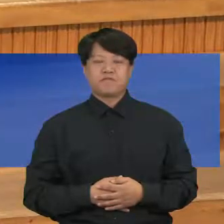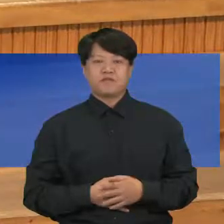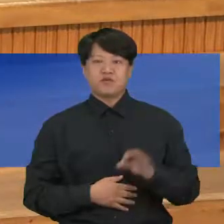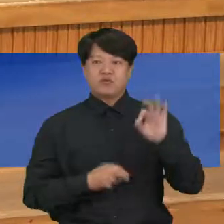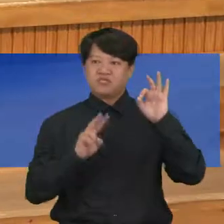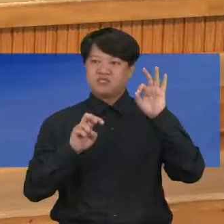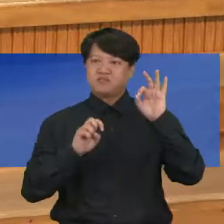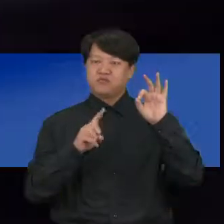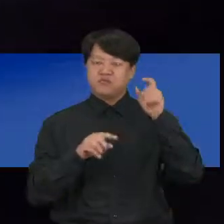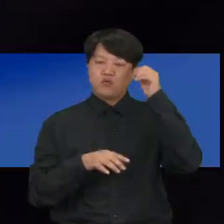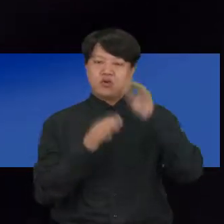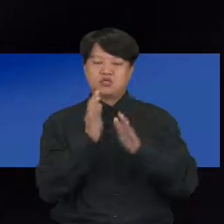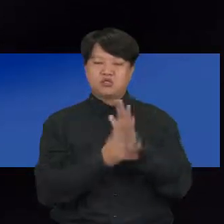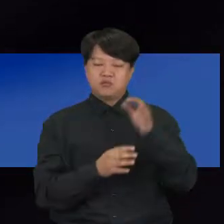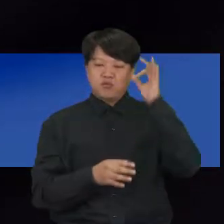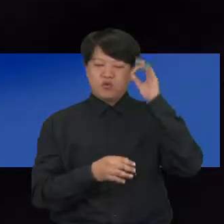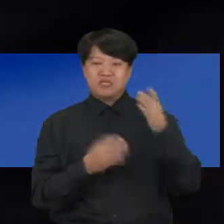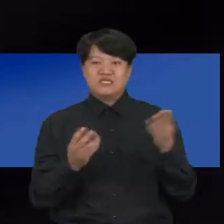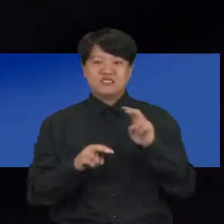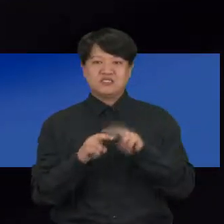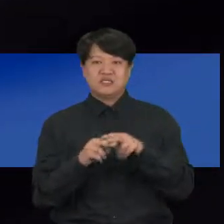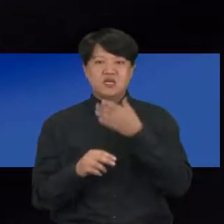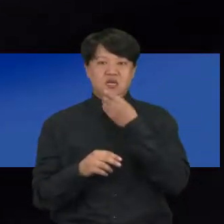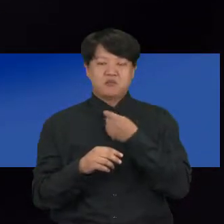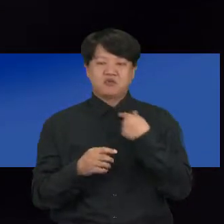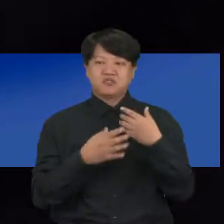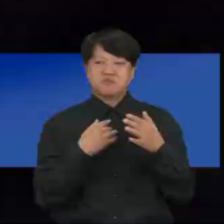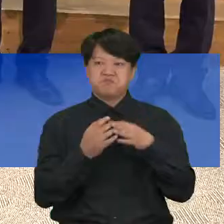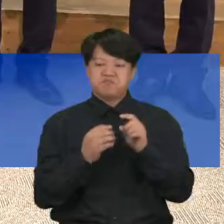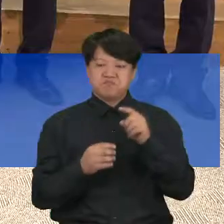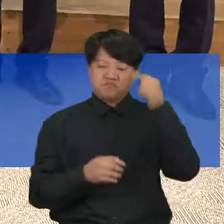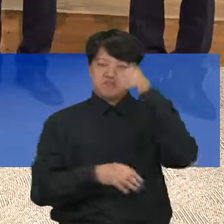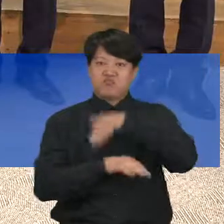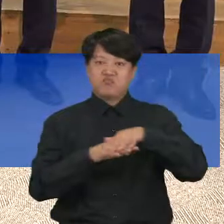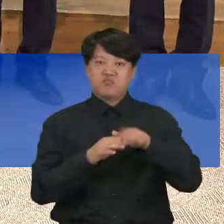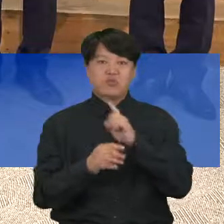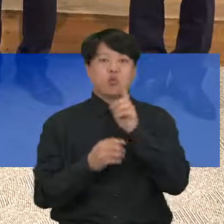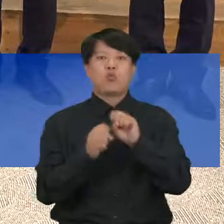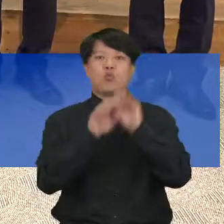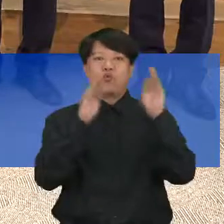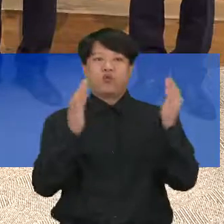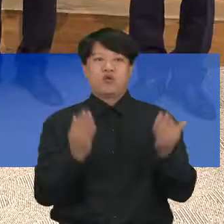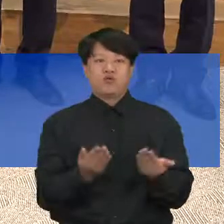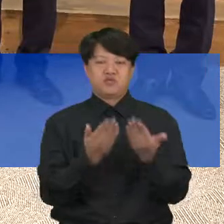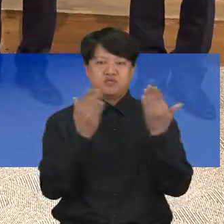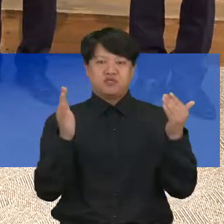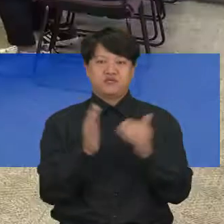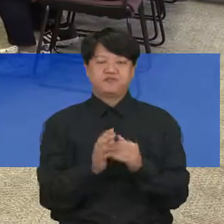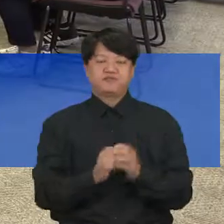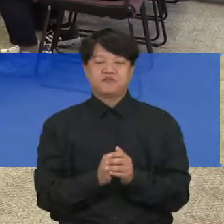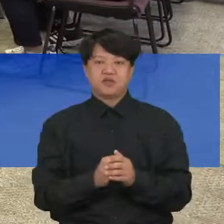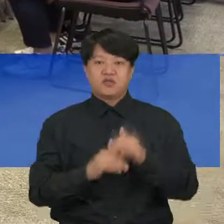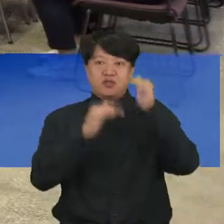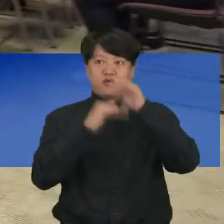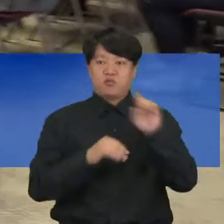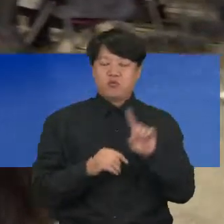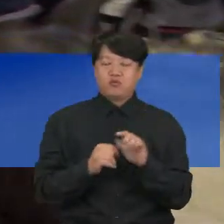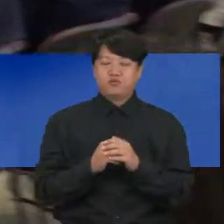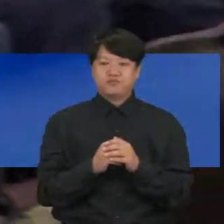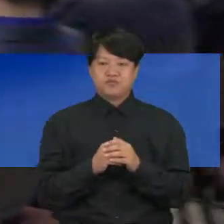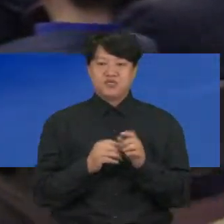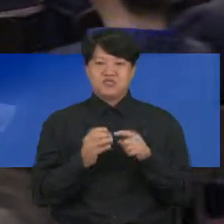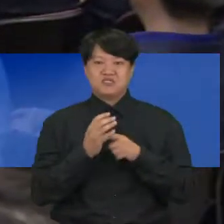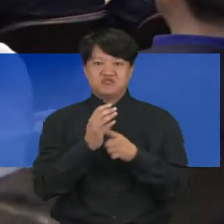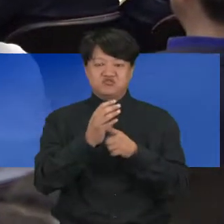21일 포항시 는 포항 일자리 행복 체험 플랜 보고회를 개최했습니다 이날 보고회에서는 일자리 추진